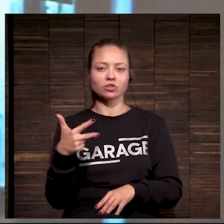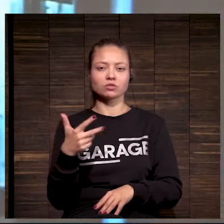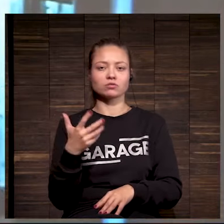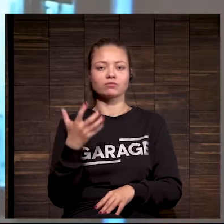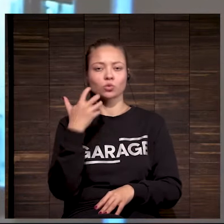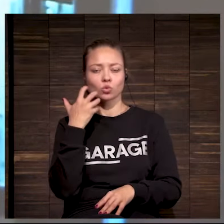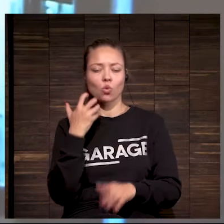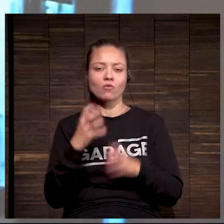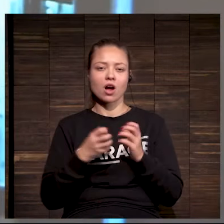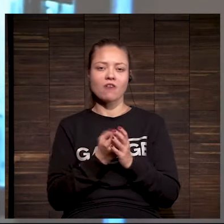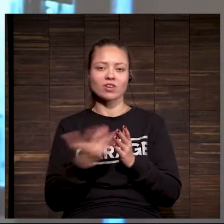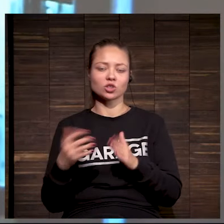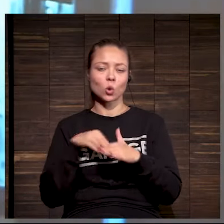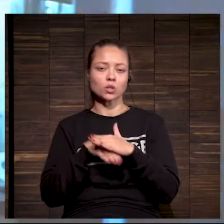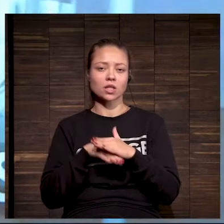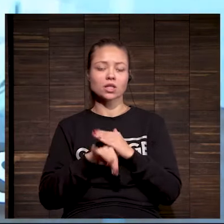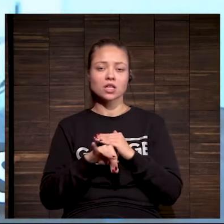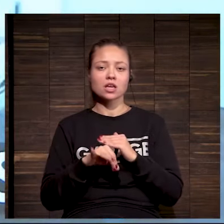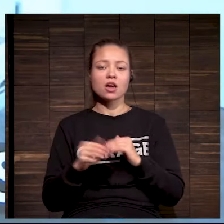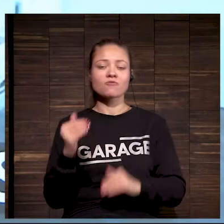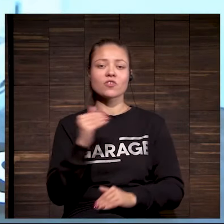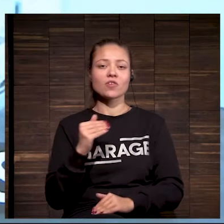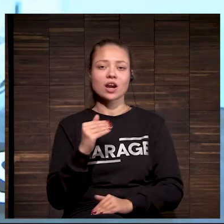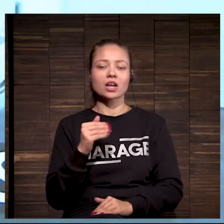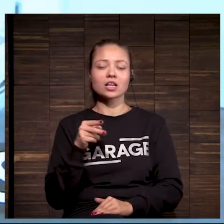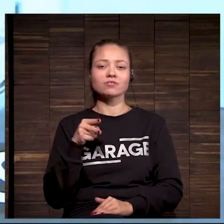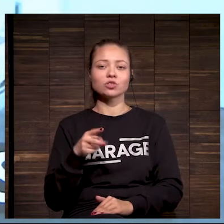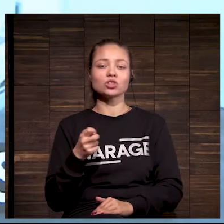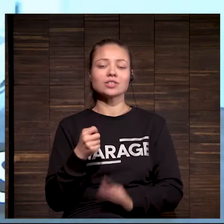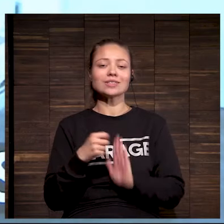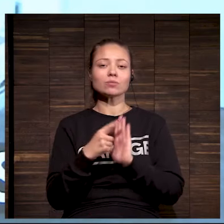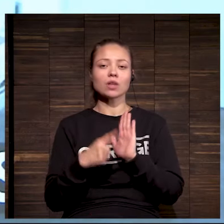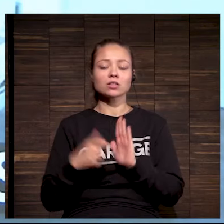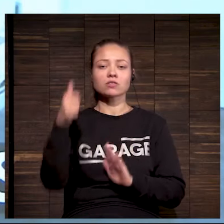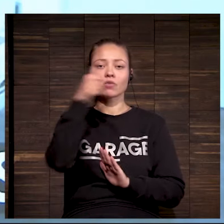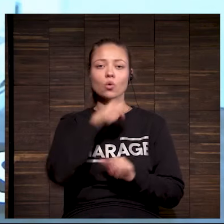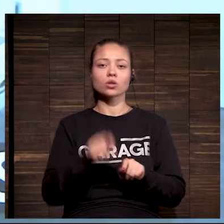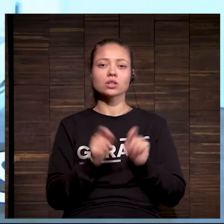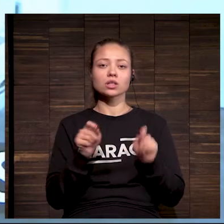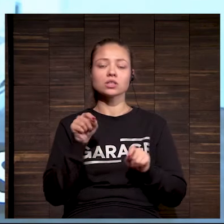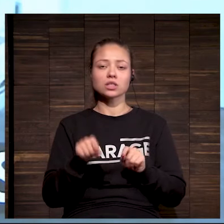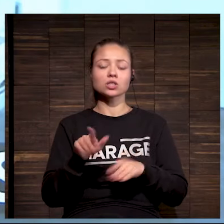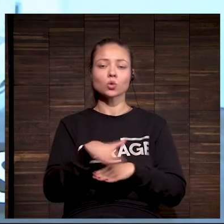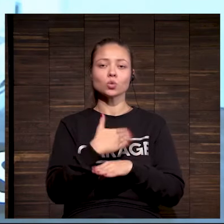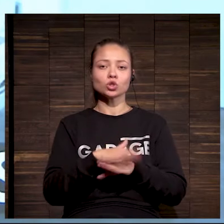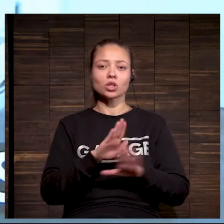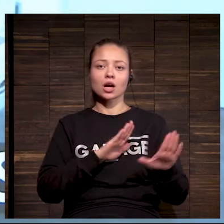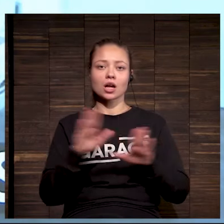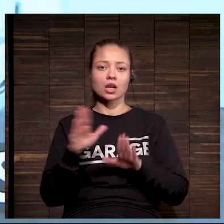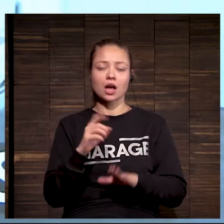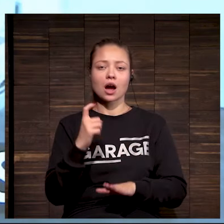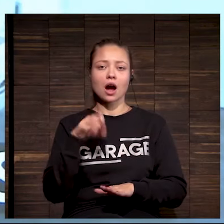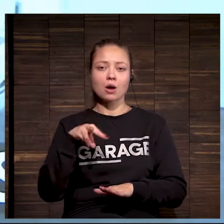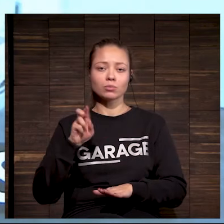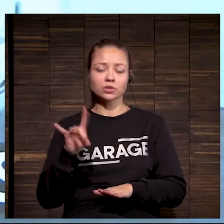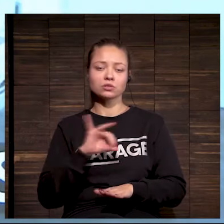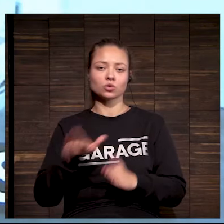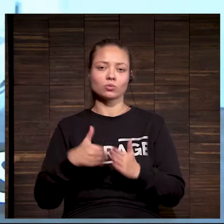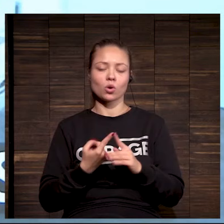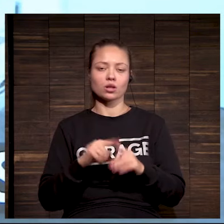склада и февраля 17 года открыли здесь уличная галерею хамбер она до сих пор работает